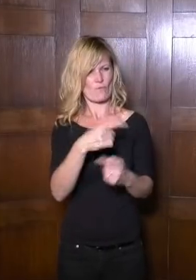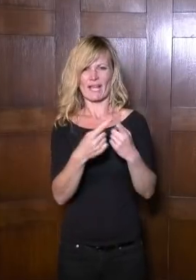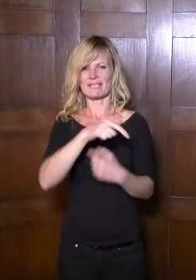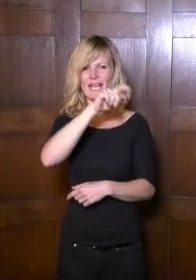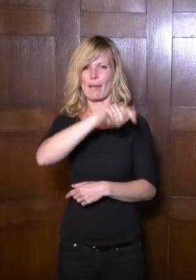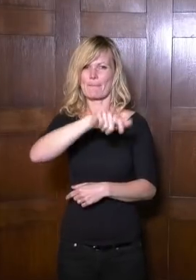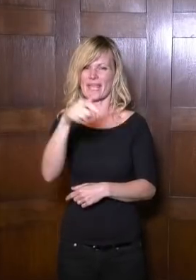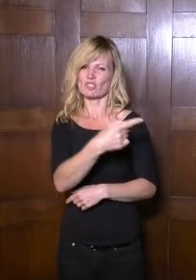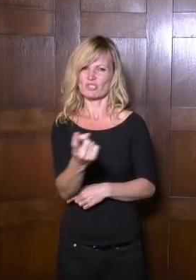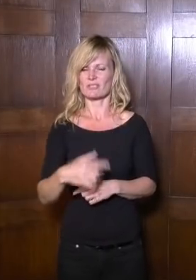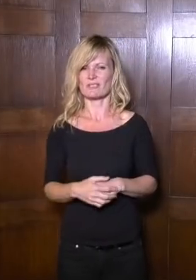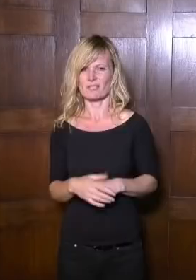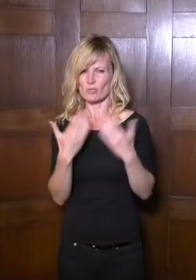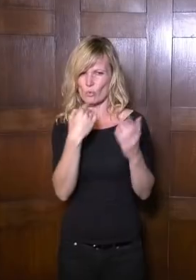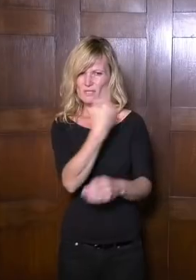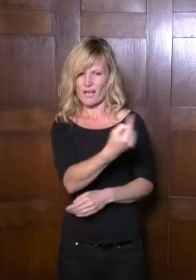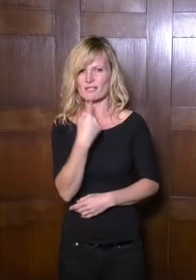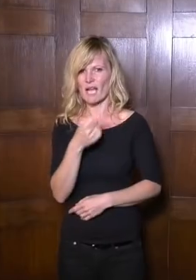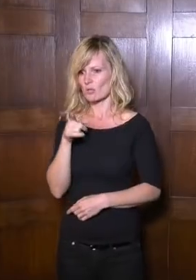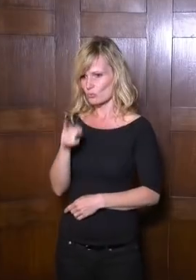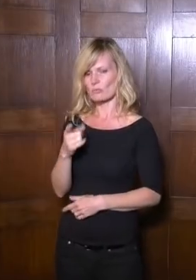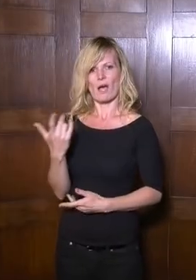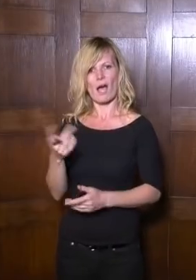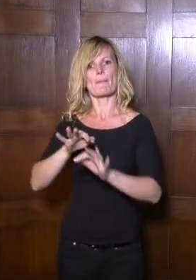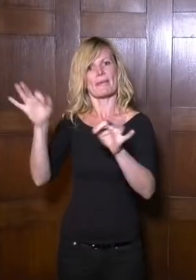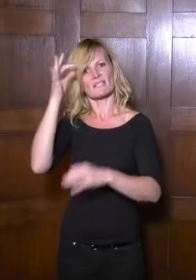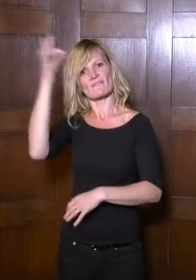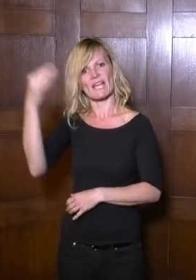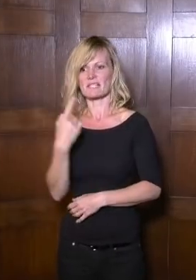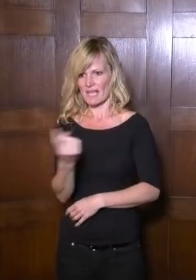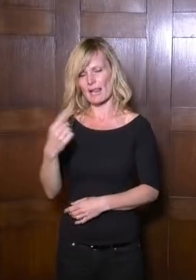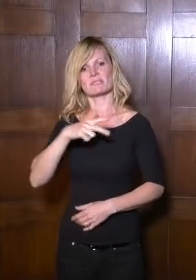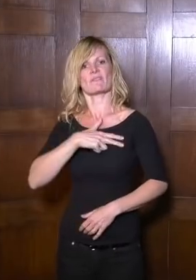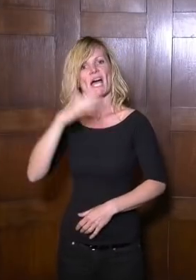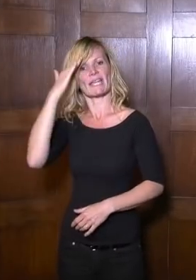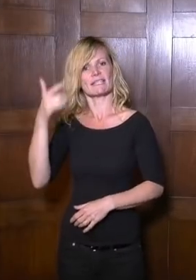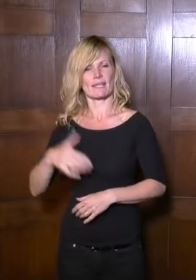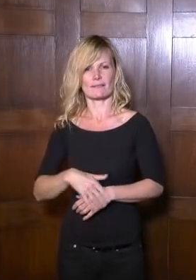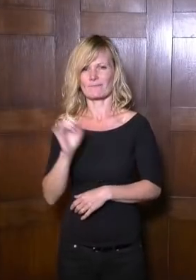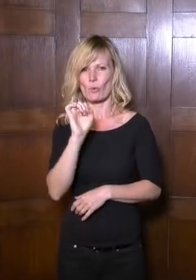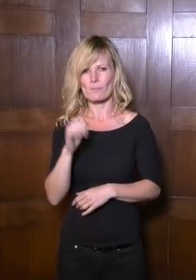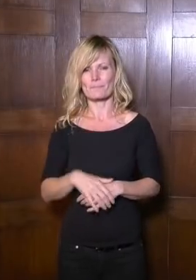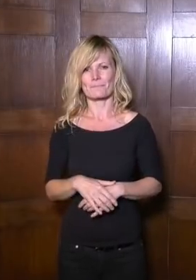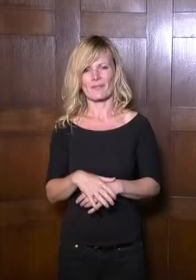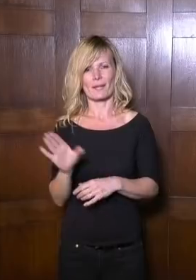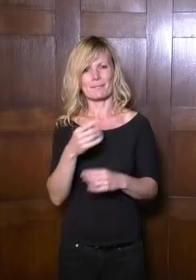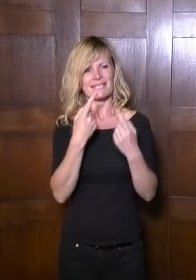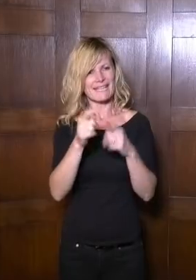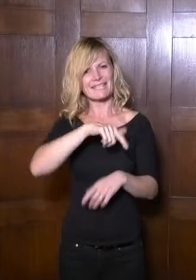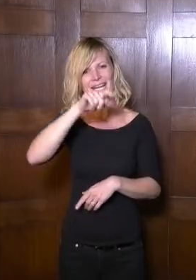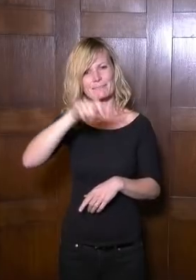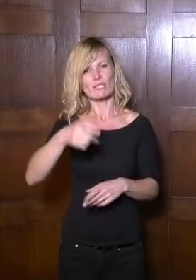der nimmt für sich die Wahrheit in Anspruch, der outet sich als Besserwisser, weil er nicht mehr in der Lage ist, mit anderen Menschen einen Diskurs zu